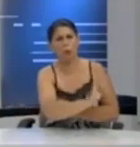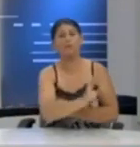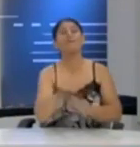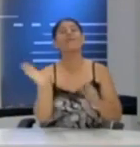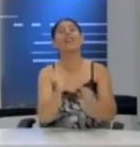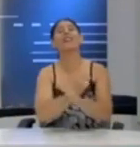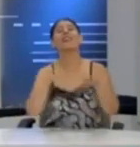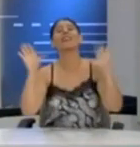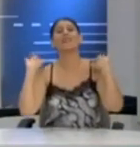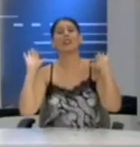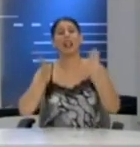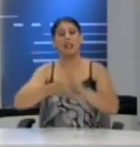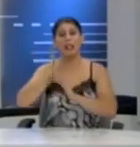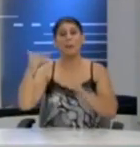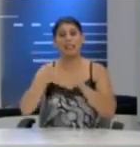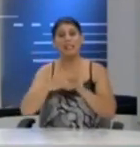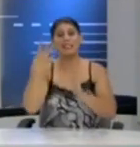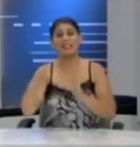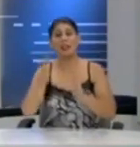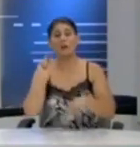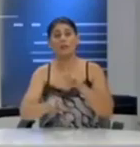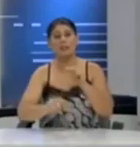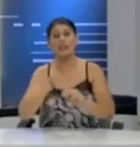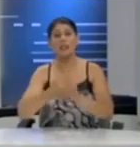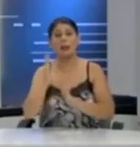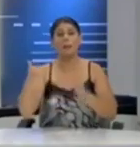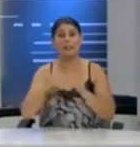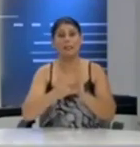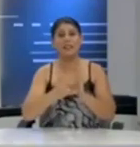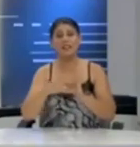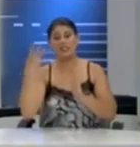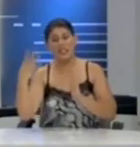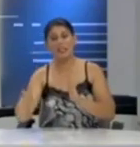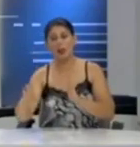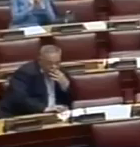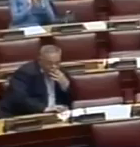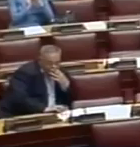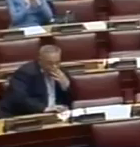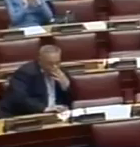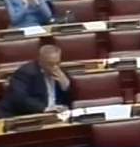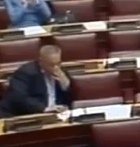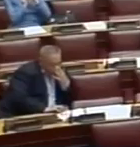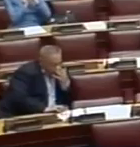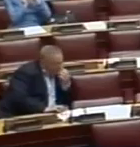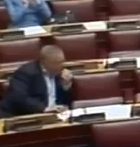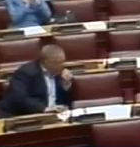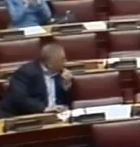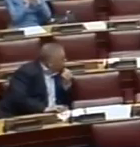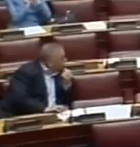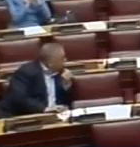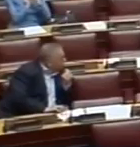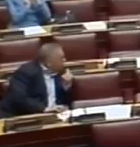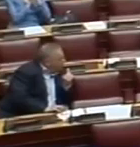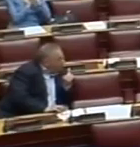Δεν τα καταφέρετε. 15.400 ψήφοι, 15.400 καρφιά σε εσάς. Με ένταση και εκνευρισμό, ο